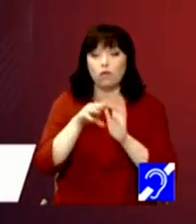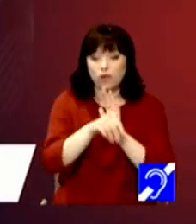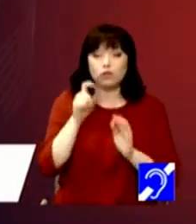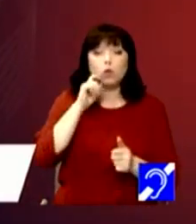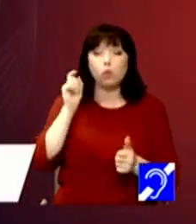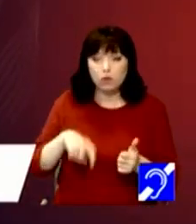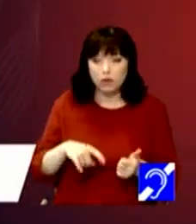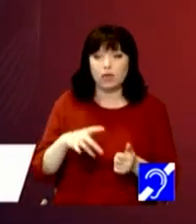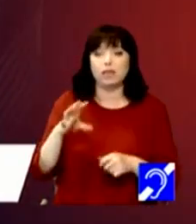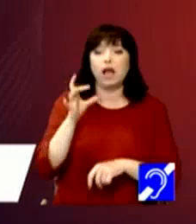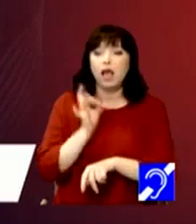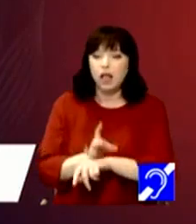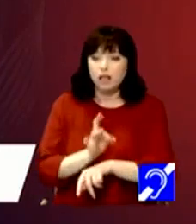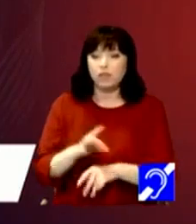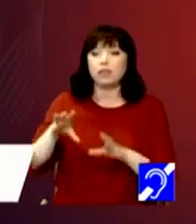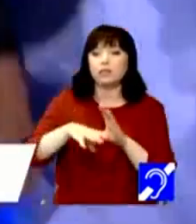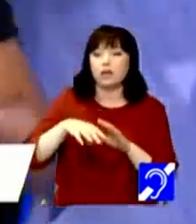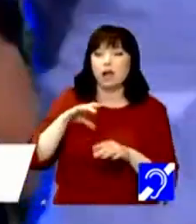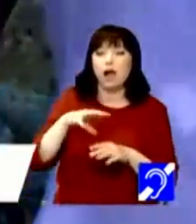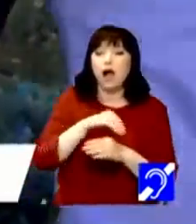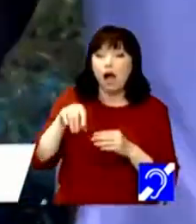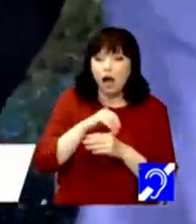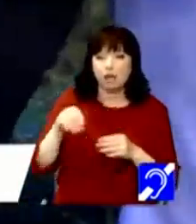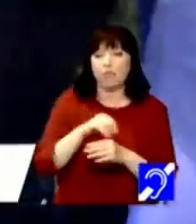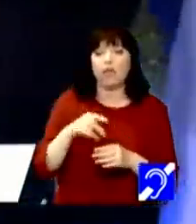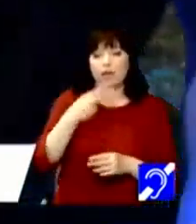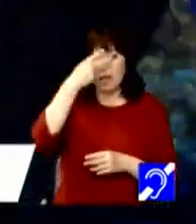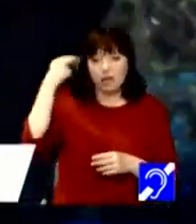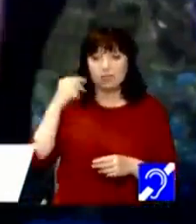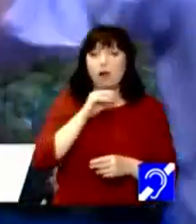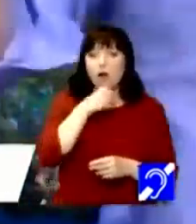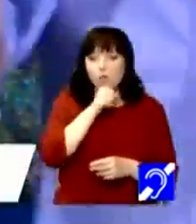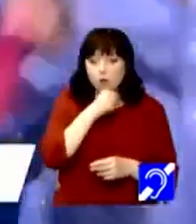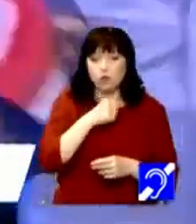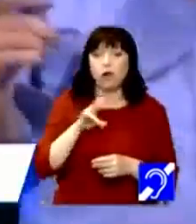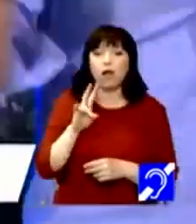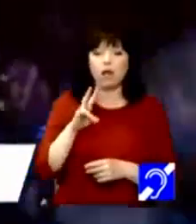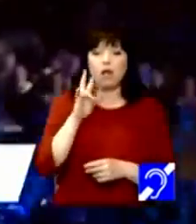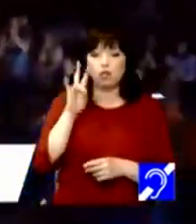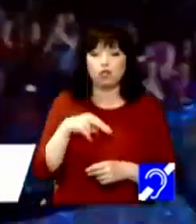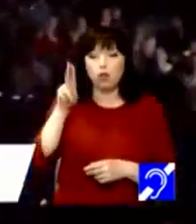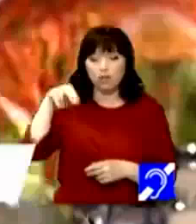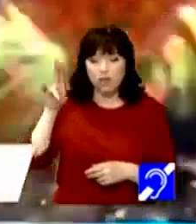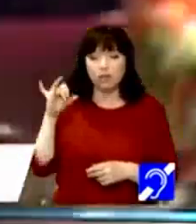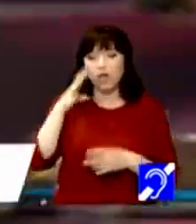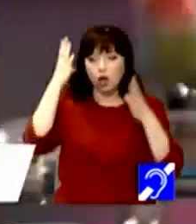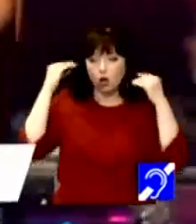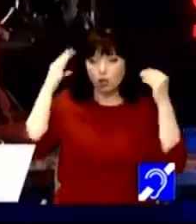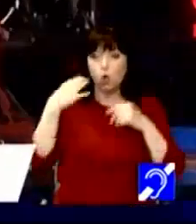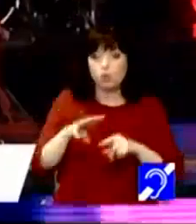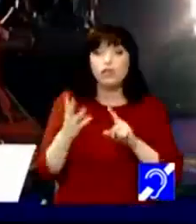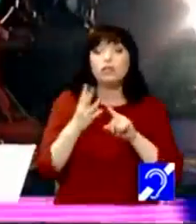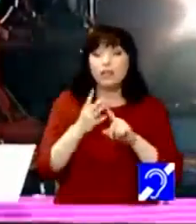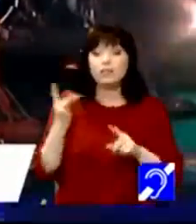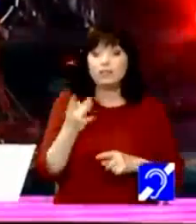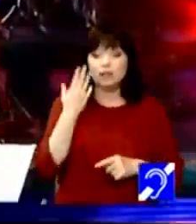calificat Ucraina, Elveția, Armenia, Islanda, Lituania, Portugalia, Norvegia, Grecia și Olanda. Este pentru a treia oară